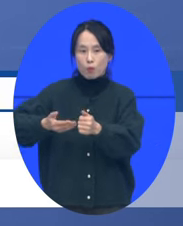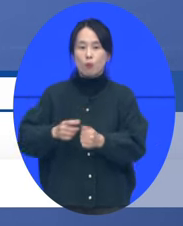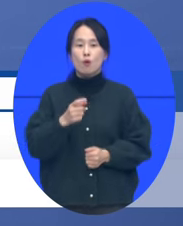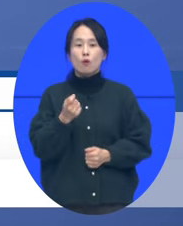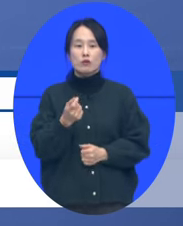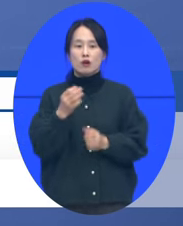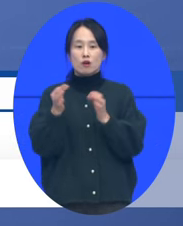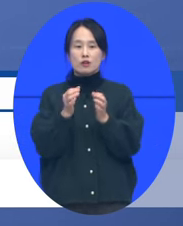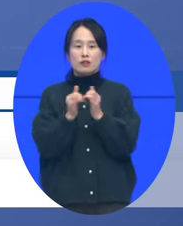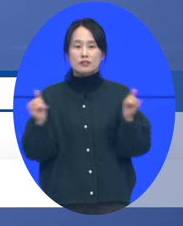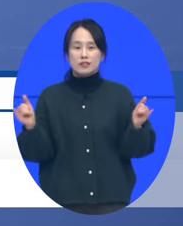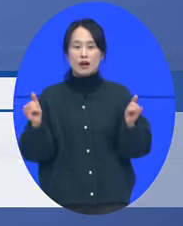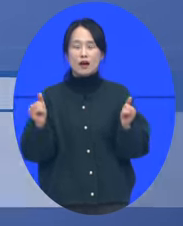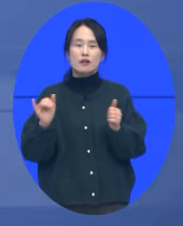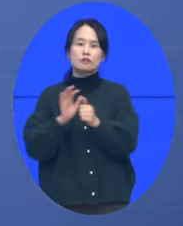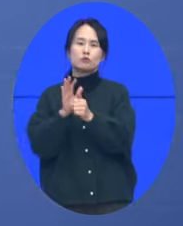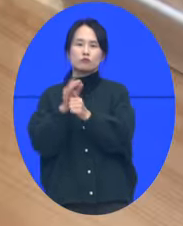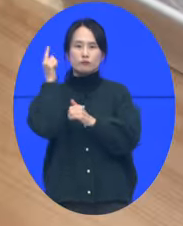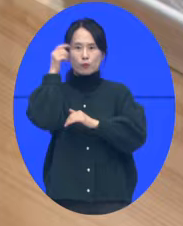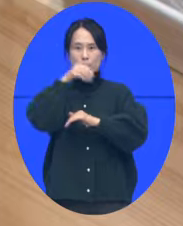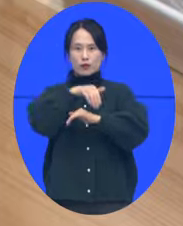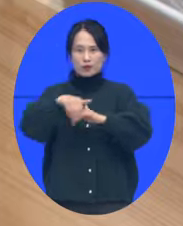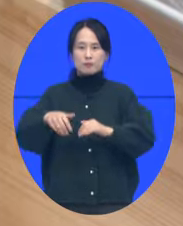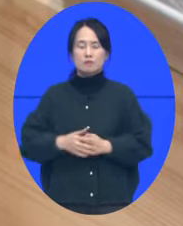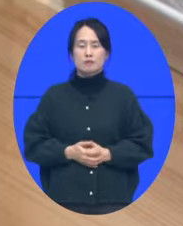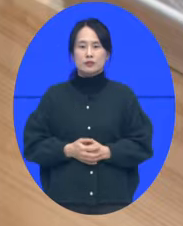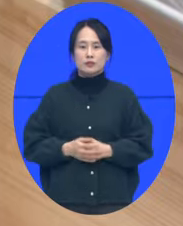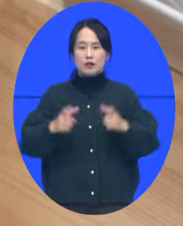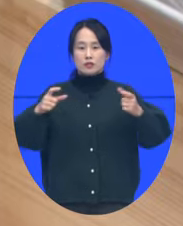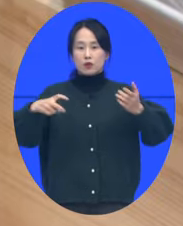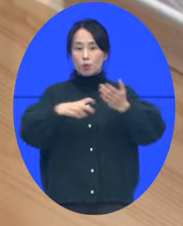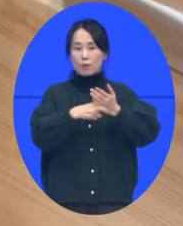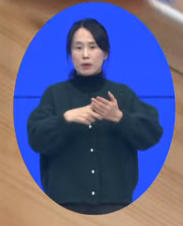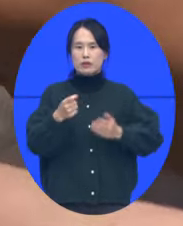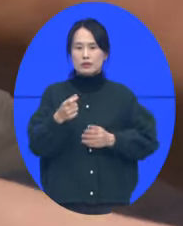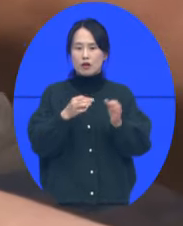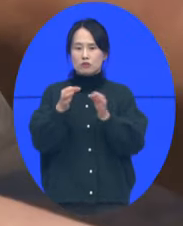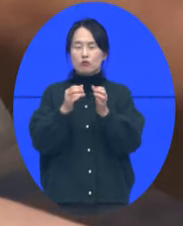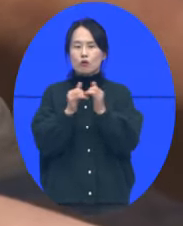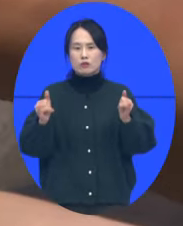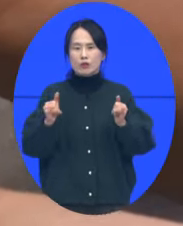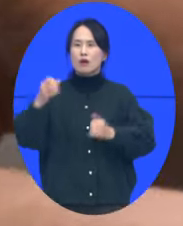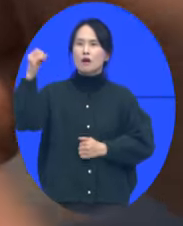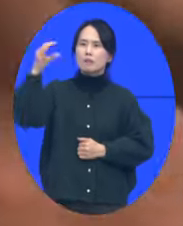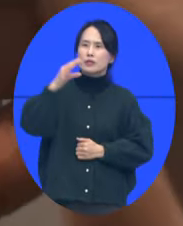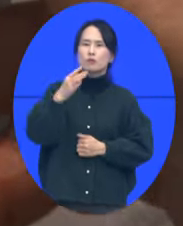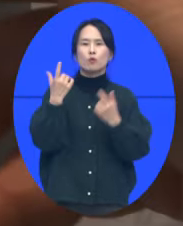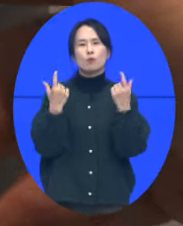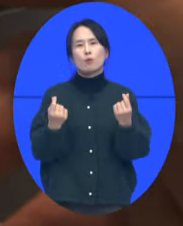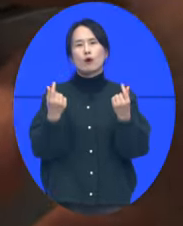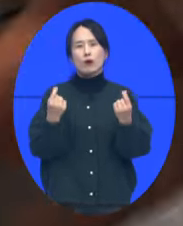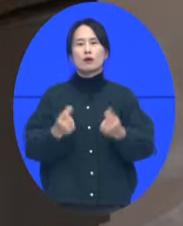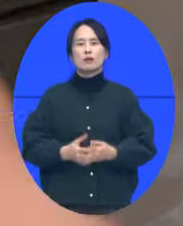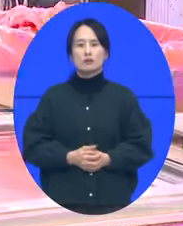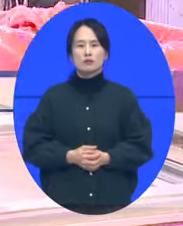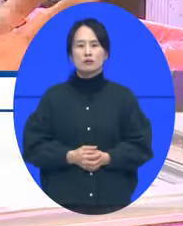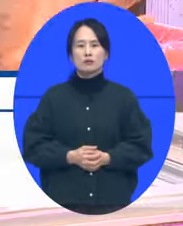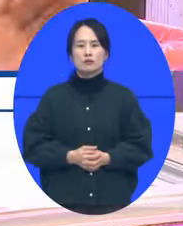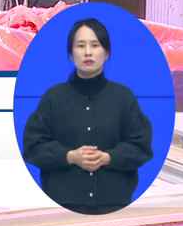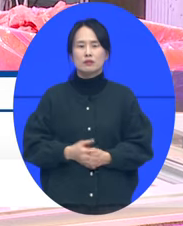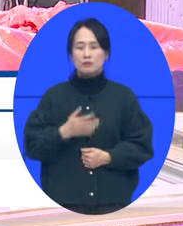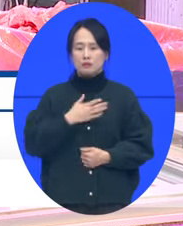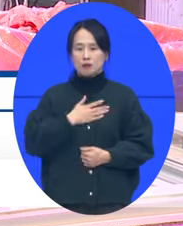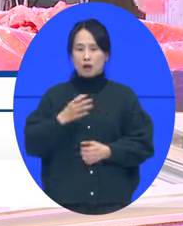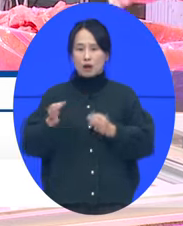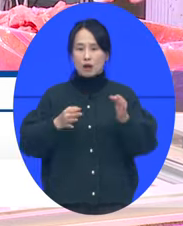소상공인의 버팀목이 되겠습니다. 지역화폐는 소상공인들에겐 한 줄기 빛과 같습니다. 저희